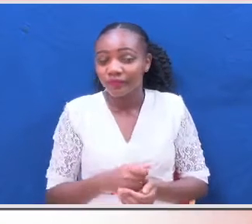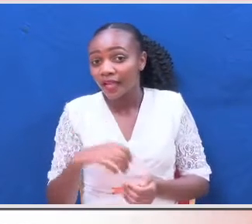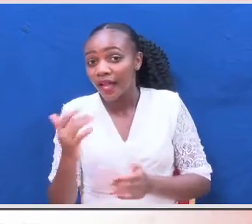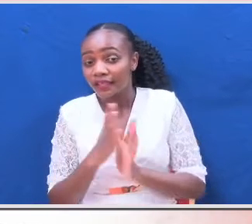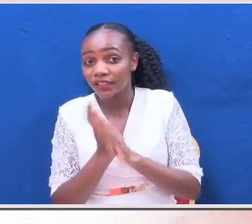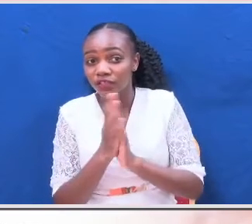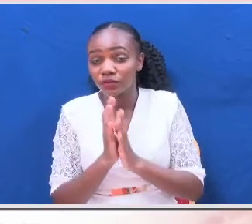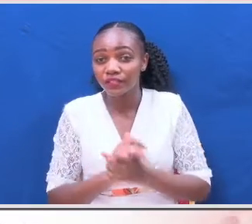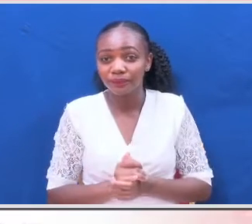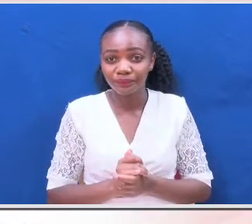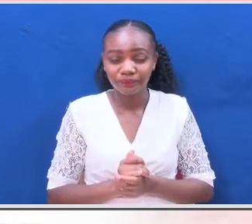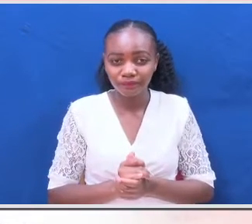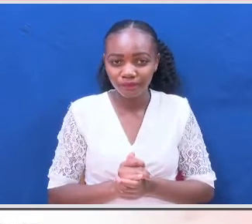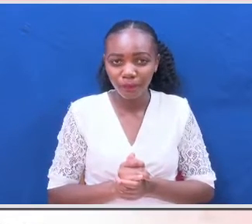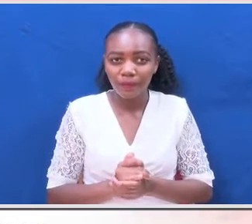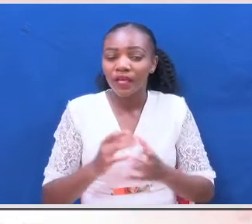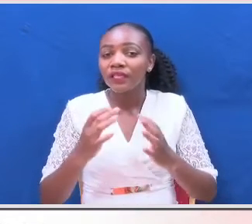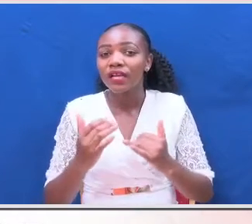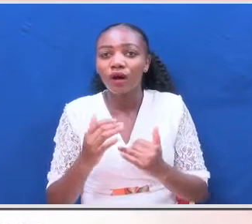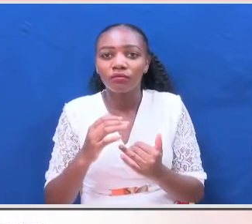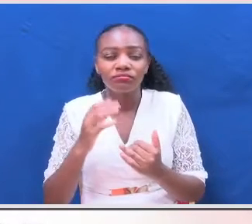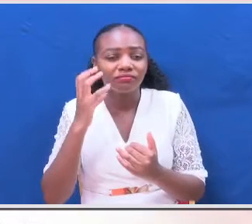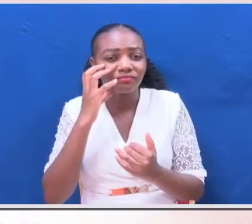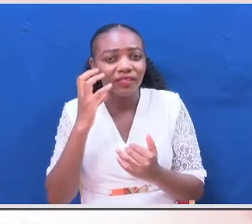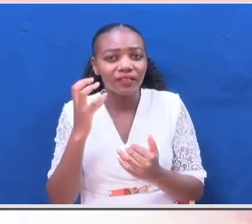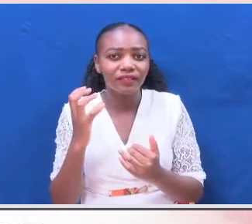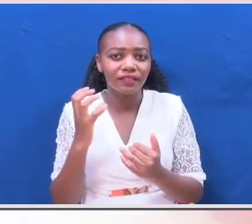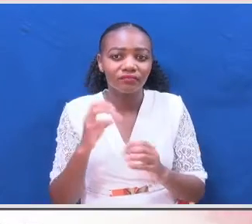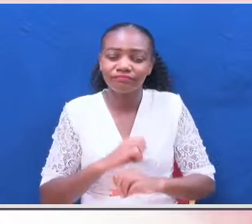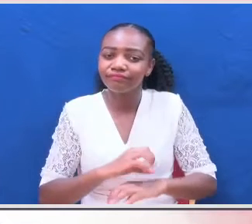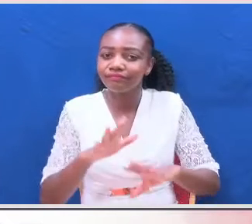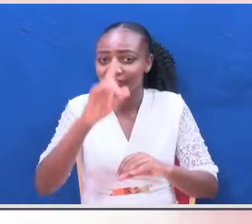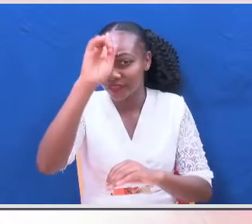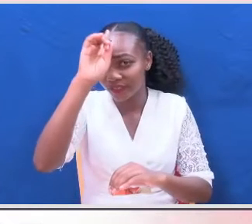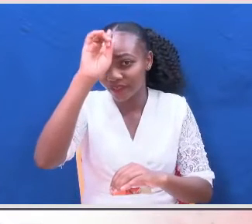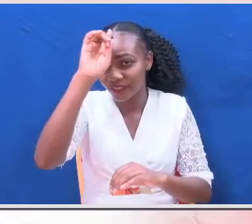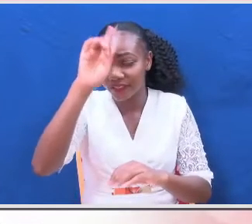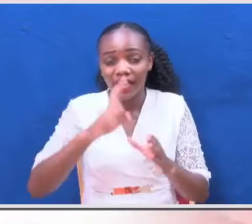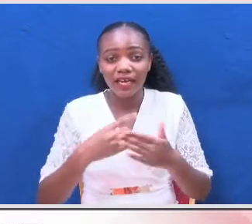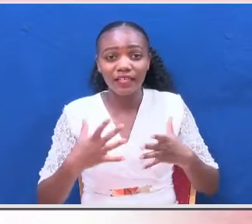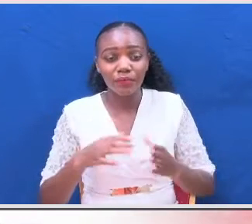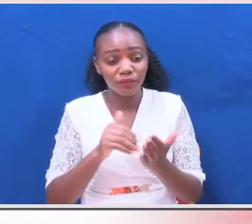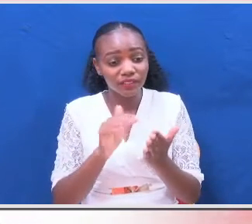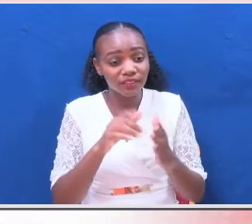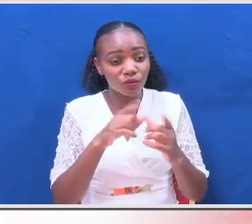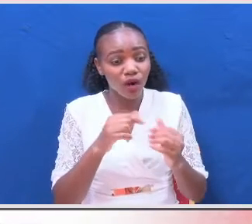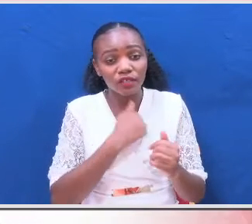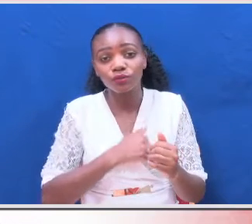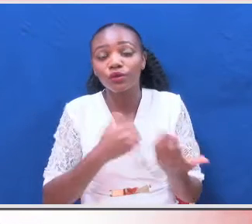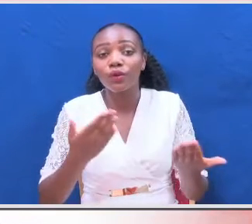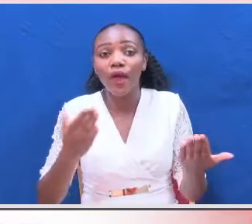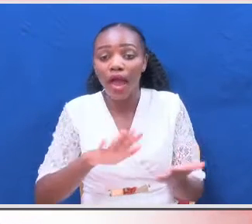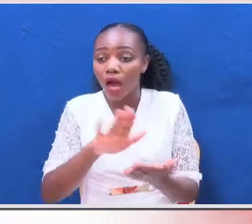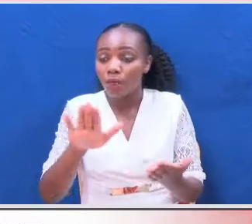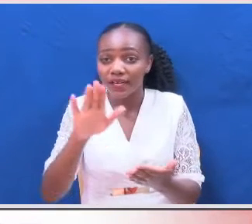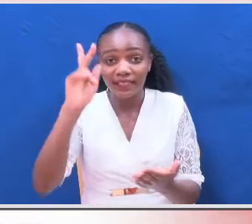Yani kwa risala za rambirambi zimeendelea kutolewa kwa familia, jamaa na marafiki wakazi wa eneo bunge la Kiambaa, kaunti